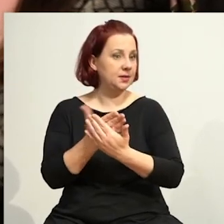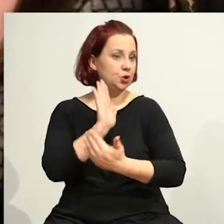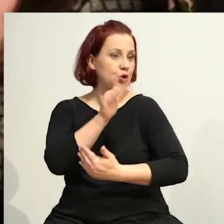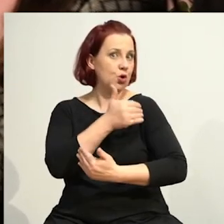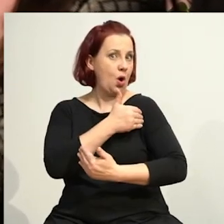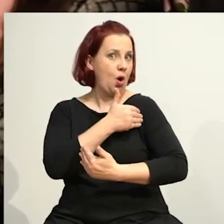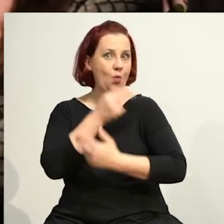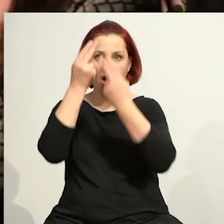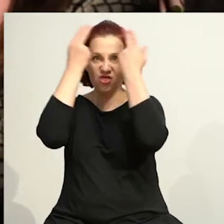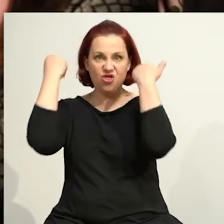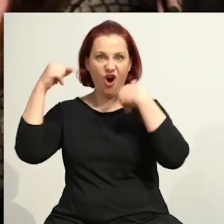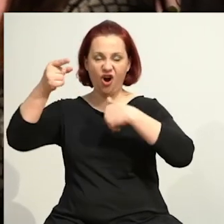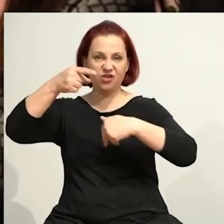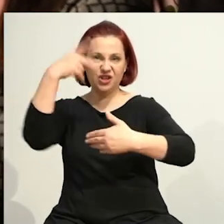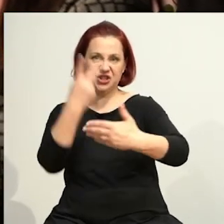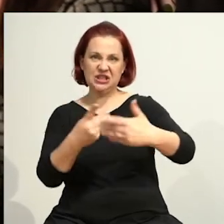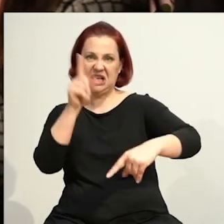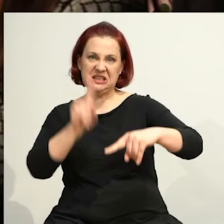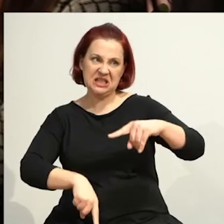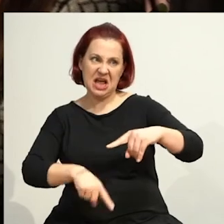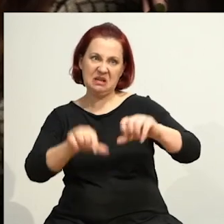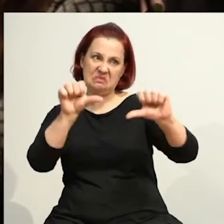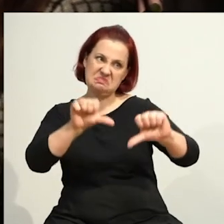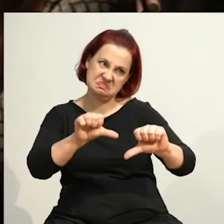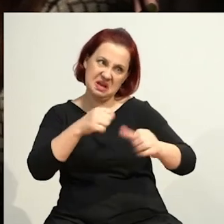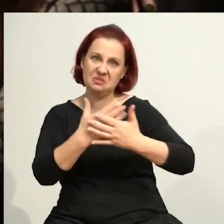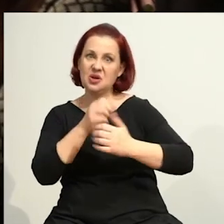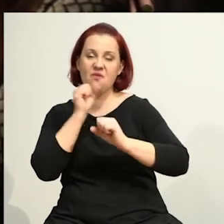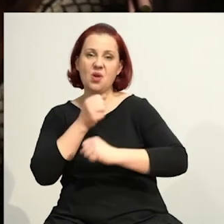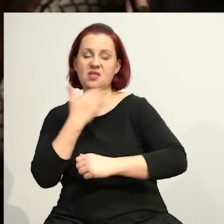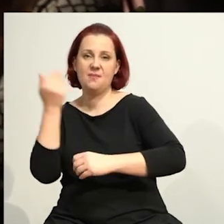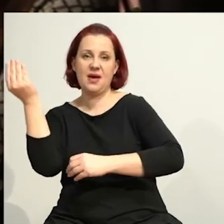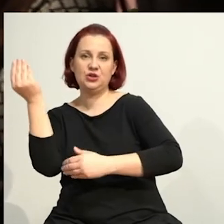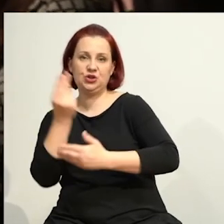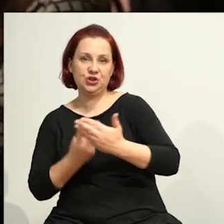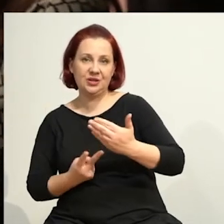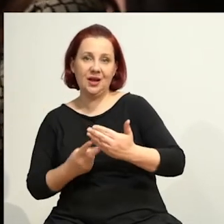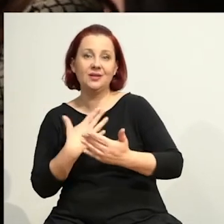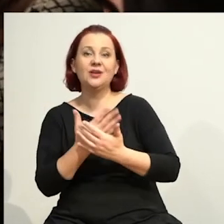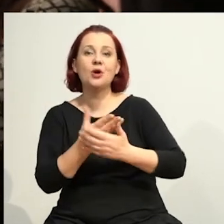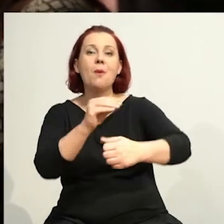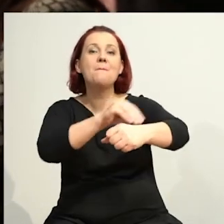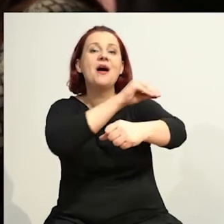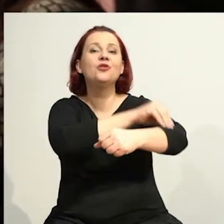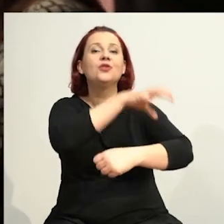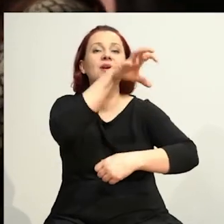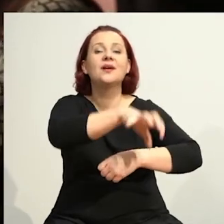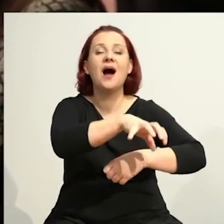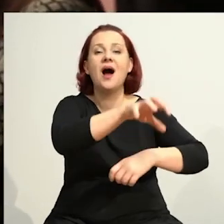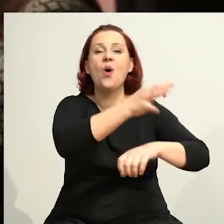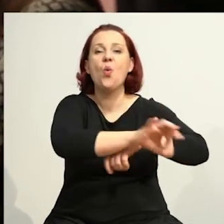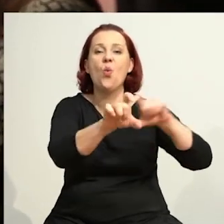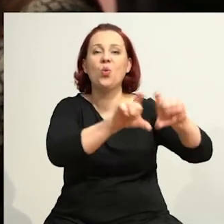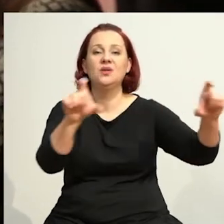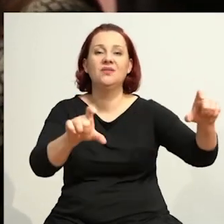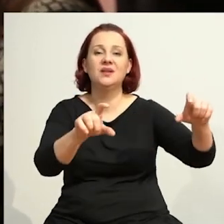szkołach Norwida się źle czyta albo się go nie czyta, bo metodyka na uniwersytetach kuleje. To jest prozaiczne. Po prostu